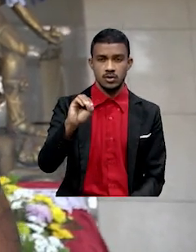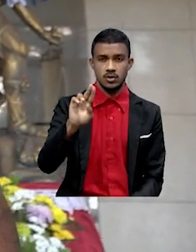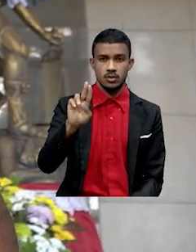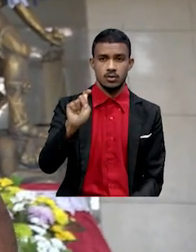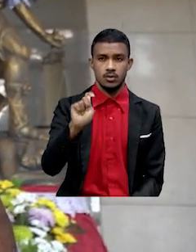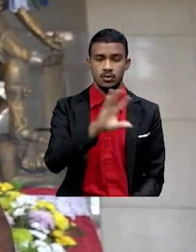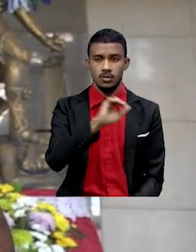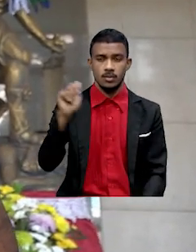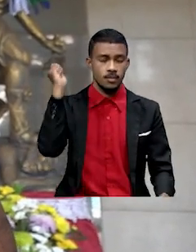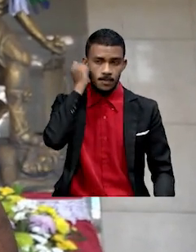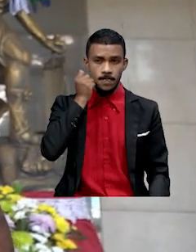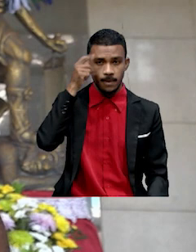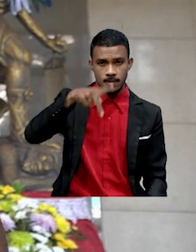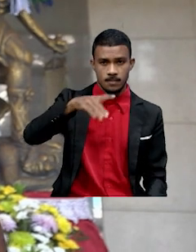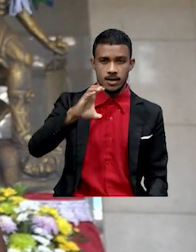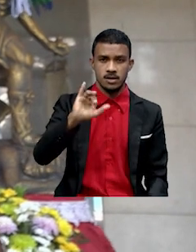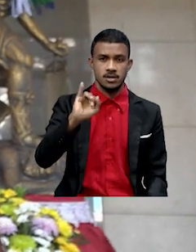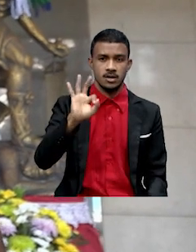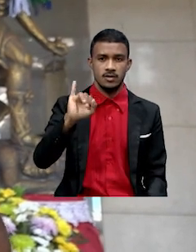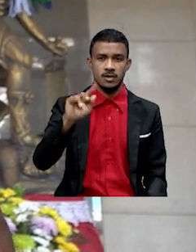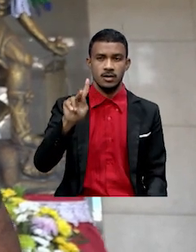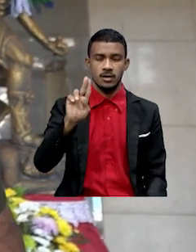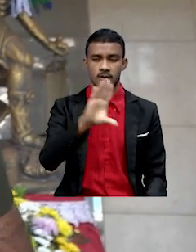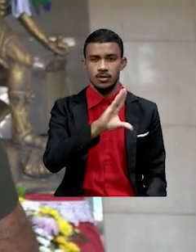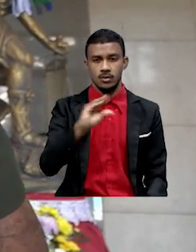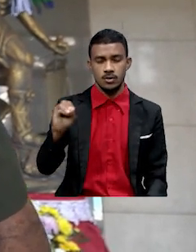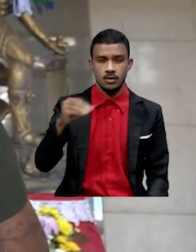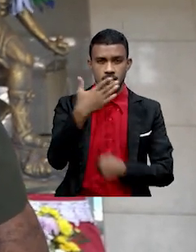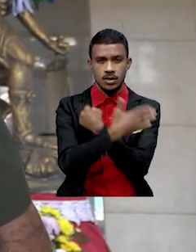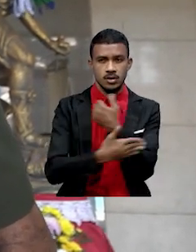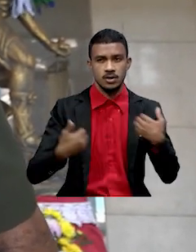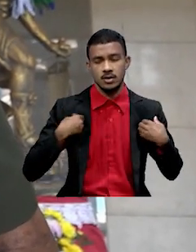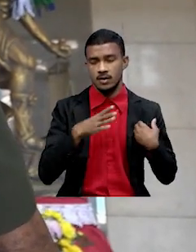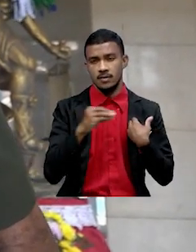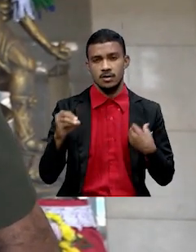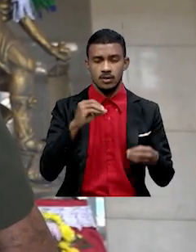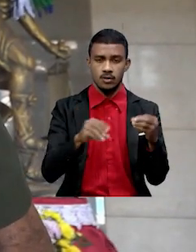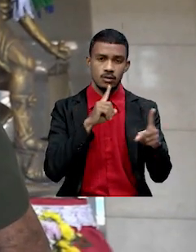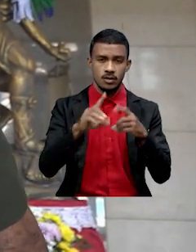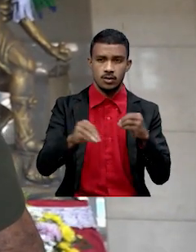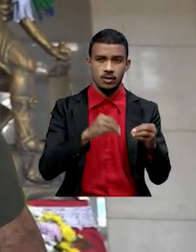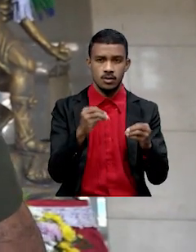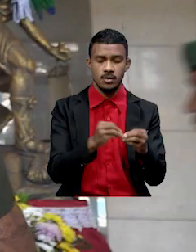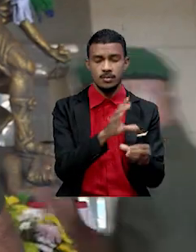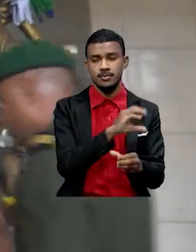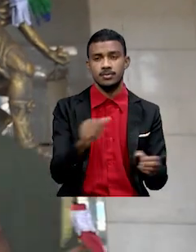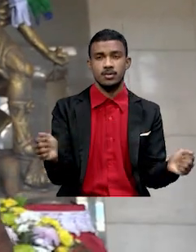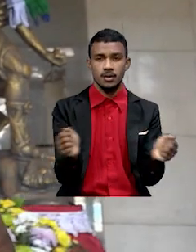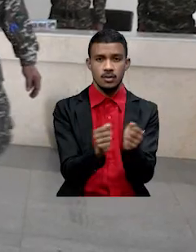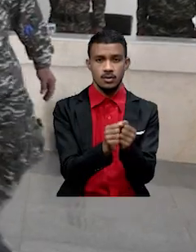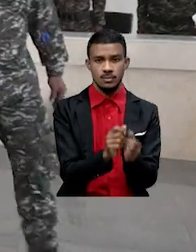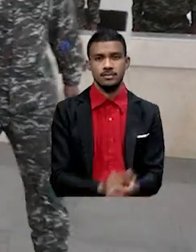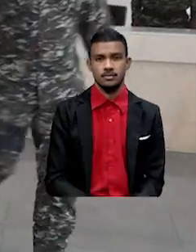Asia Indo Pacific ni general Singapura dan sama sama Indo Pacific ni kami trata asunto bilateral atau multilateral atau trilateral